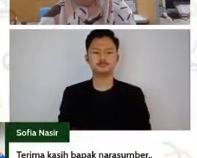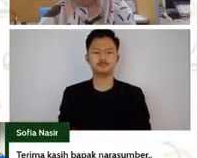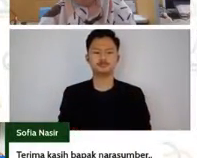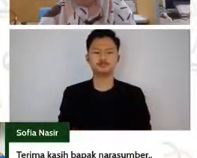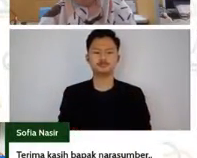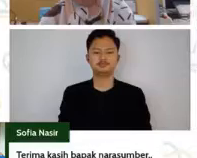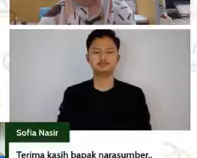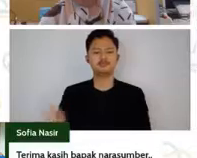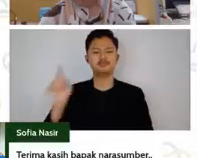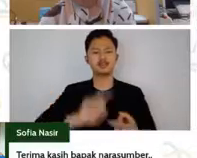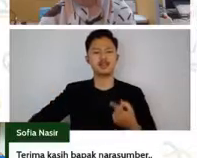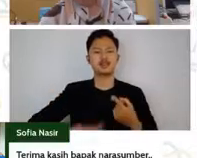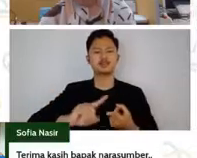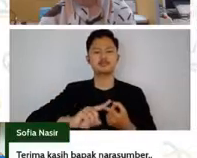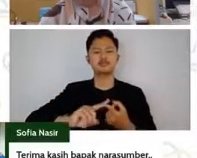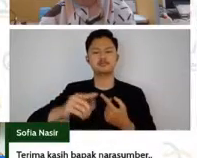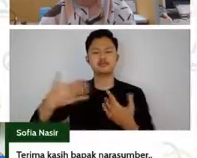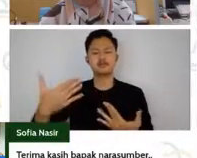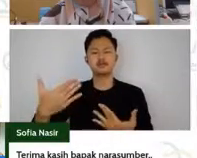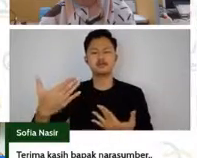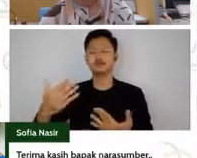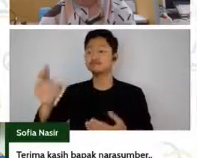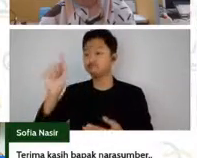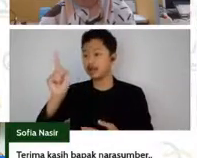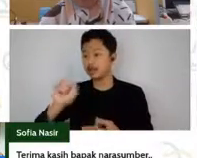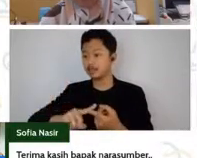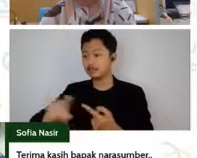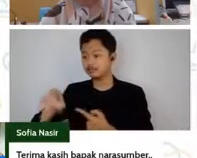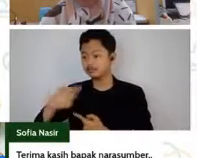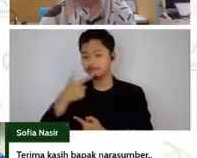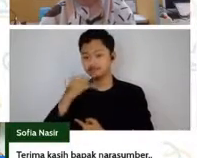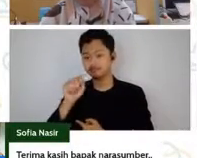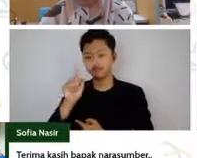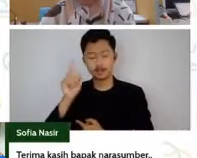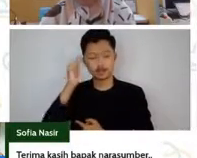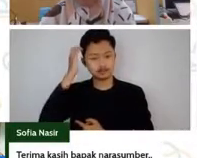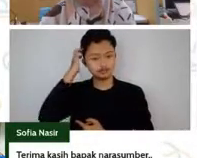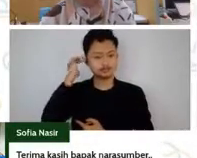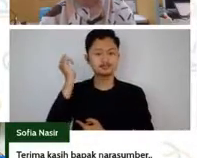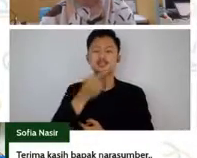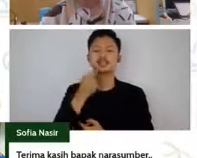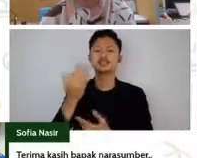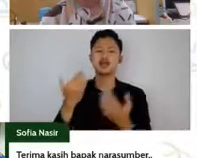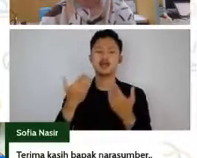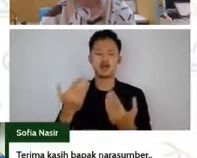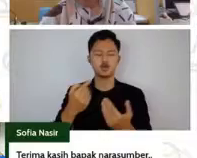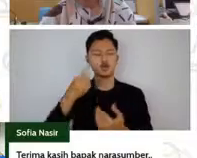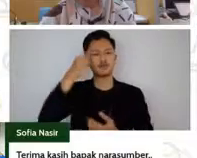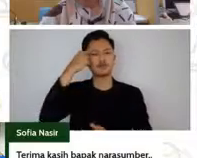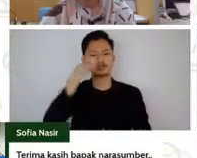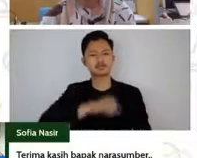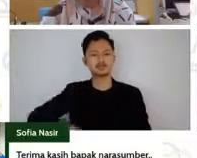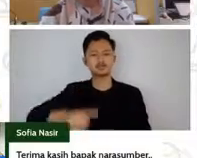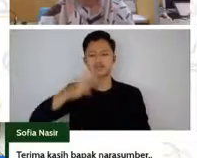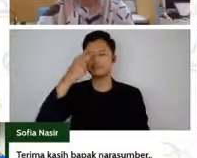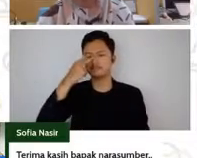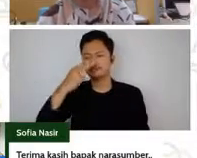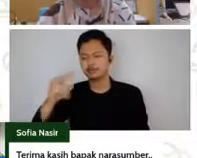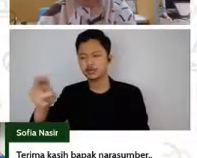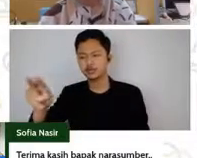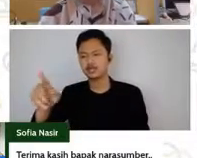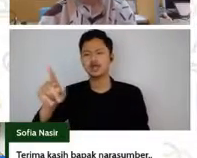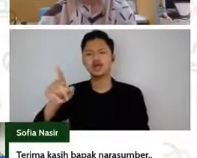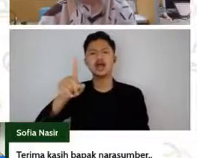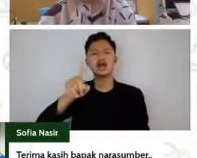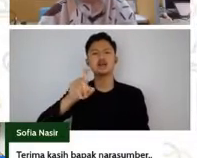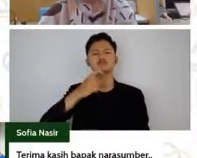mengenali temannya gitu kan. Ada nggak teman kalian yang seperti ini? Jadi kita ajak untuk refleksi, untuk berempati, apa yang harus kalian